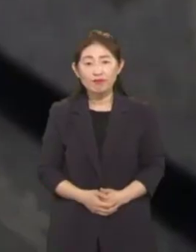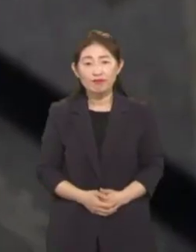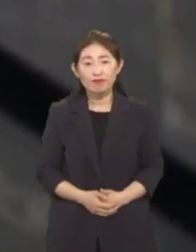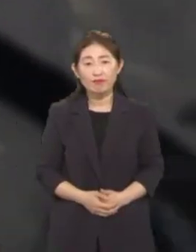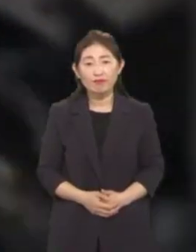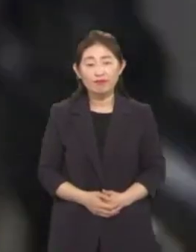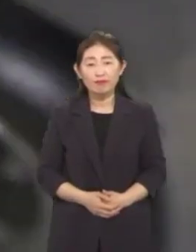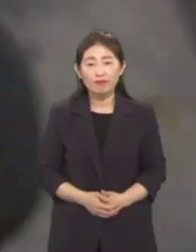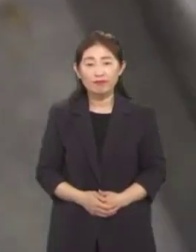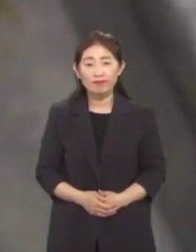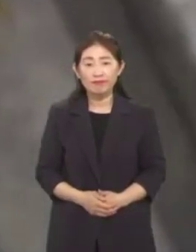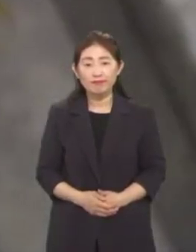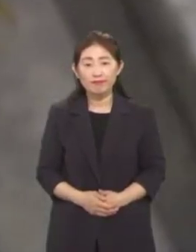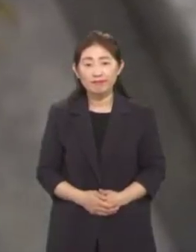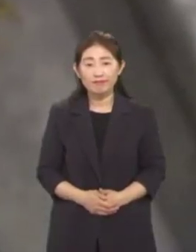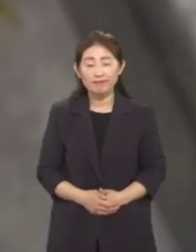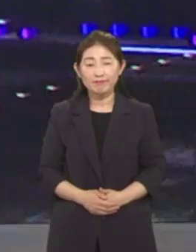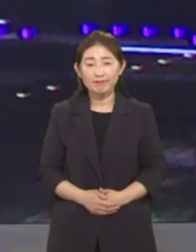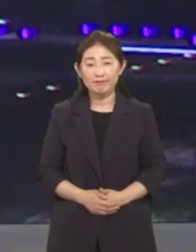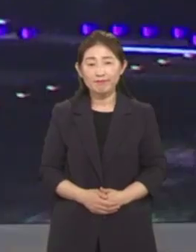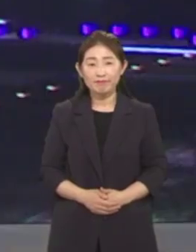있습니다.